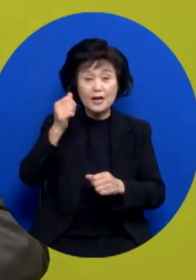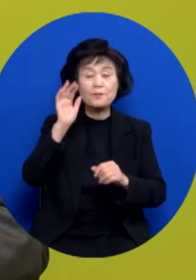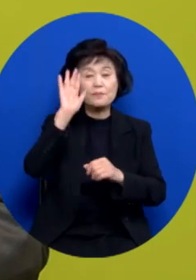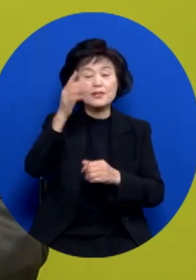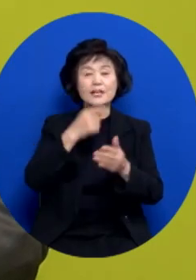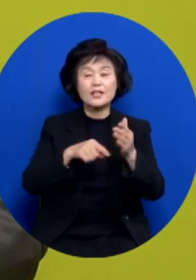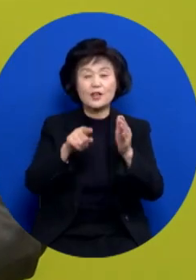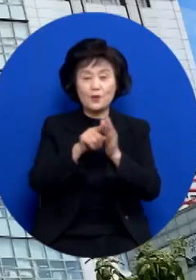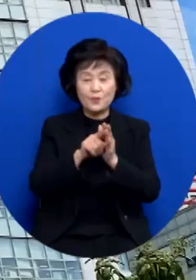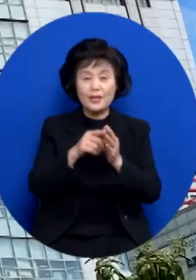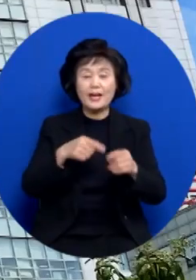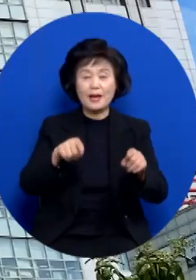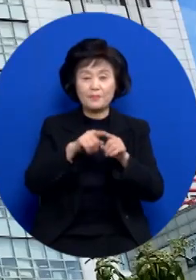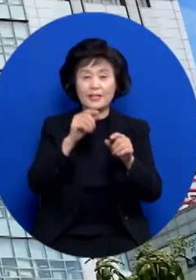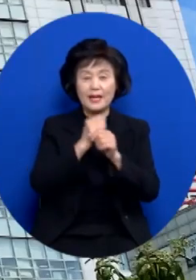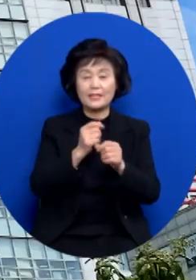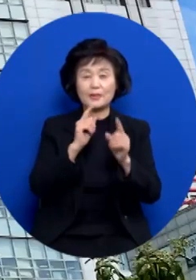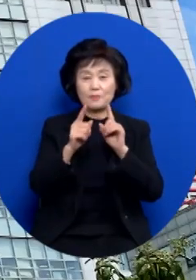메시지를 전했습니다.